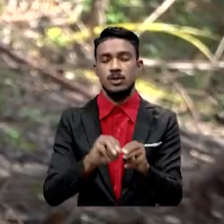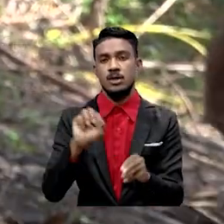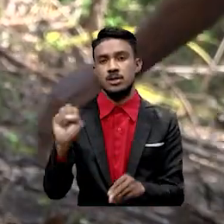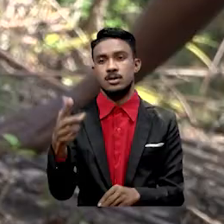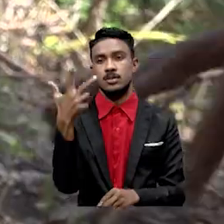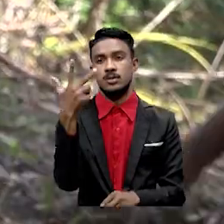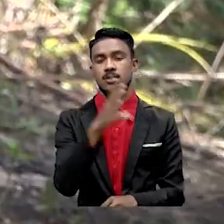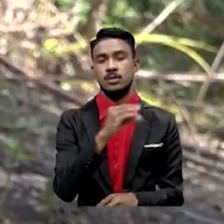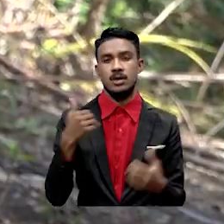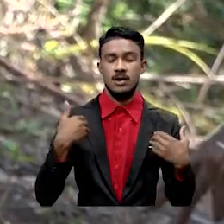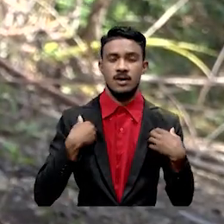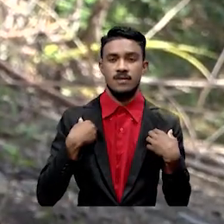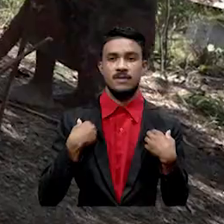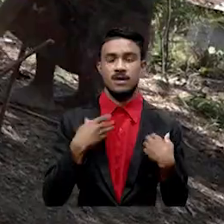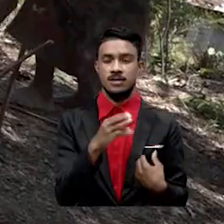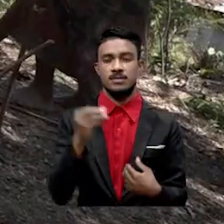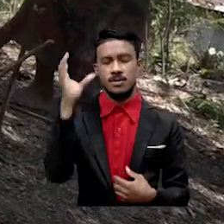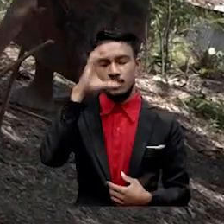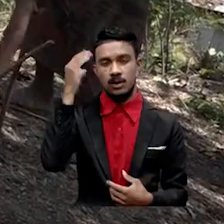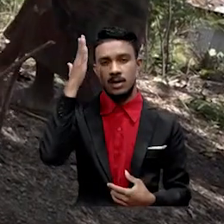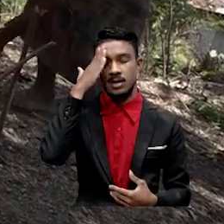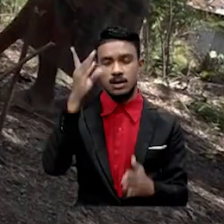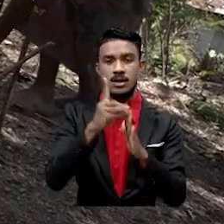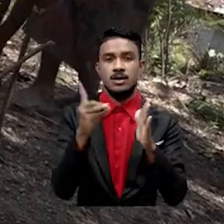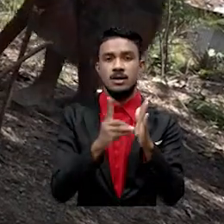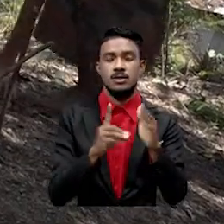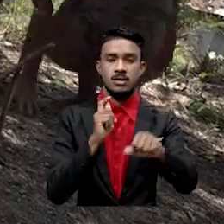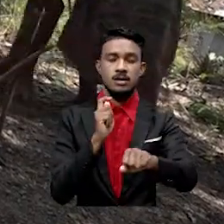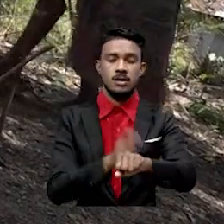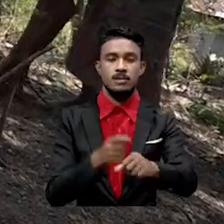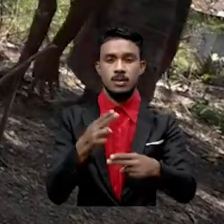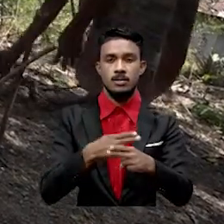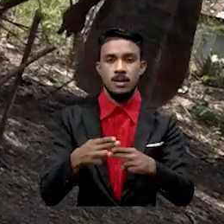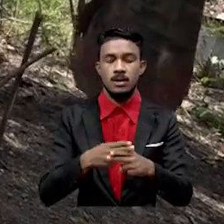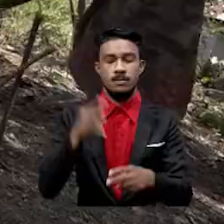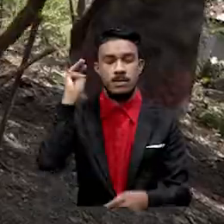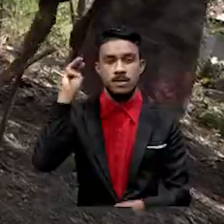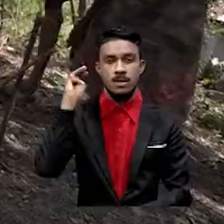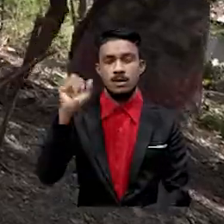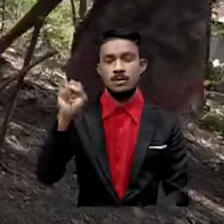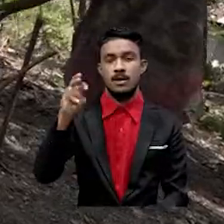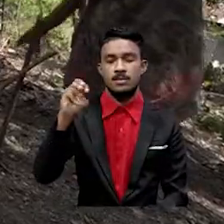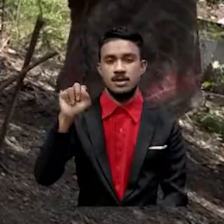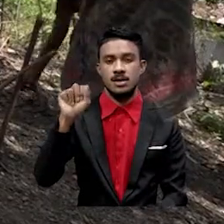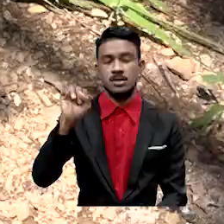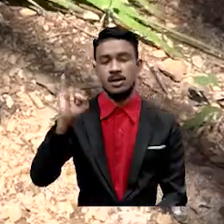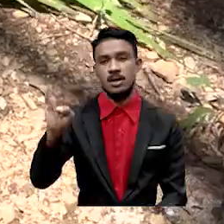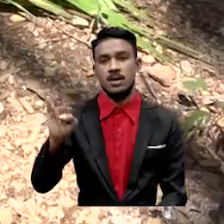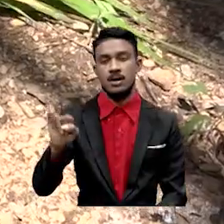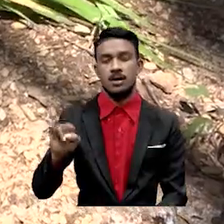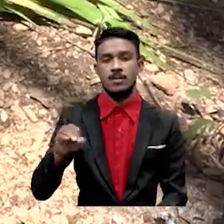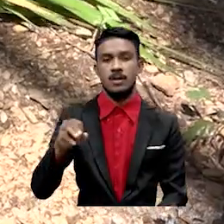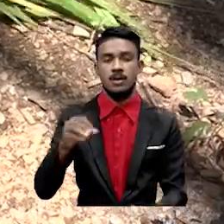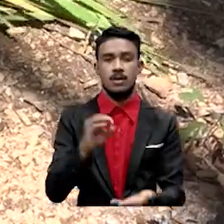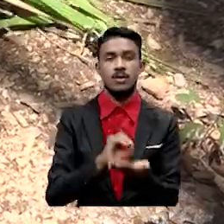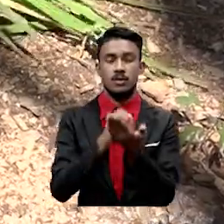Recintolo no ihela fase analisação dados nebe ia tempo badak, Ministério Social se pronuncia. Conaba Raioa, diretor